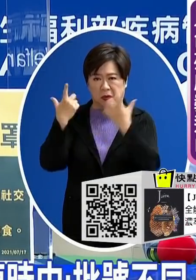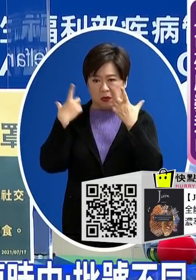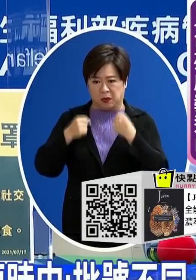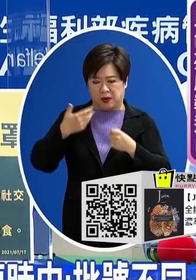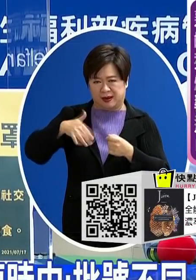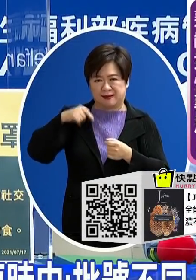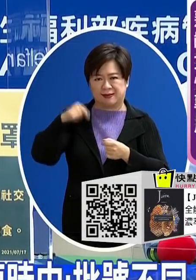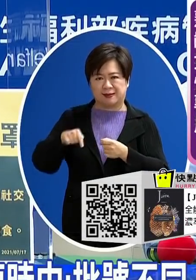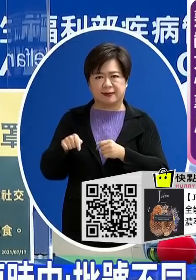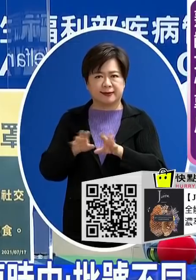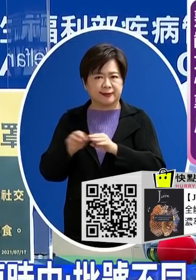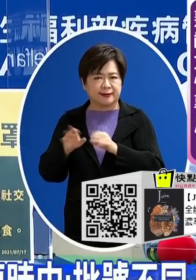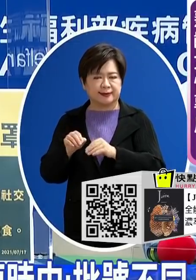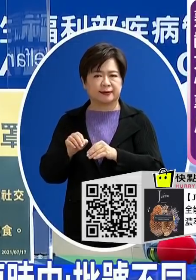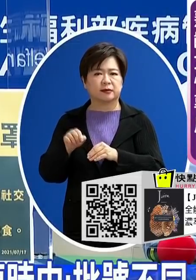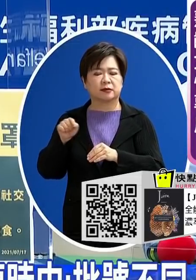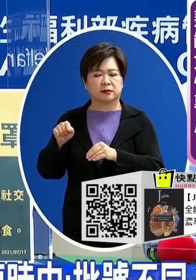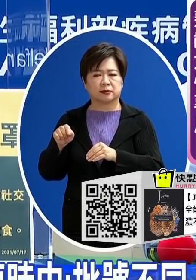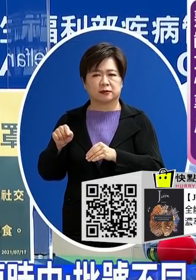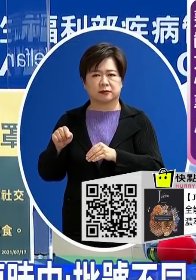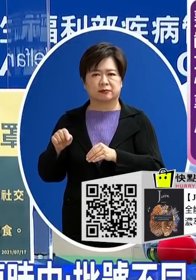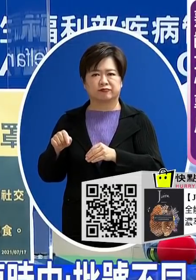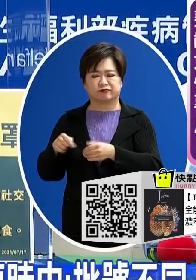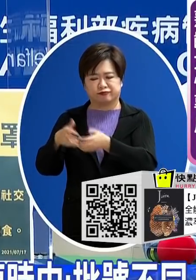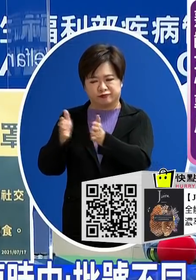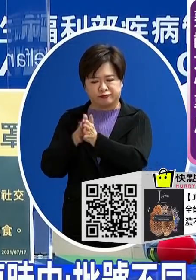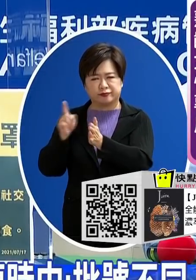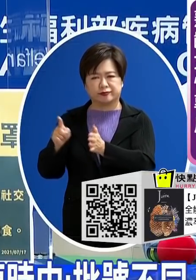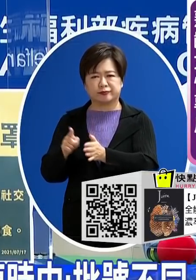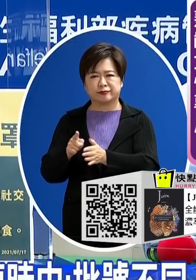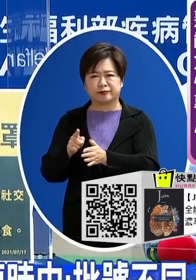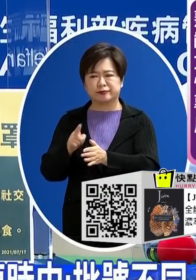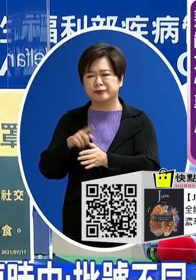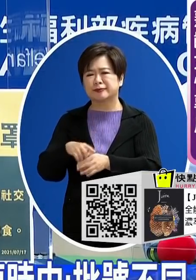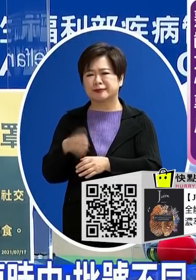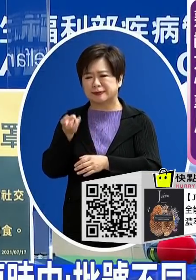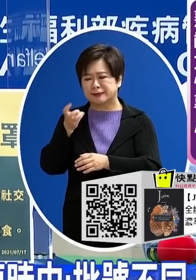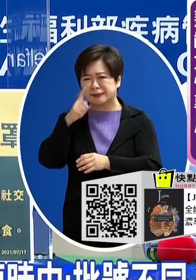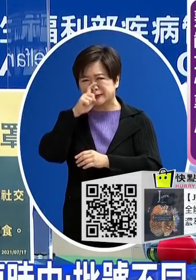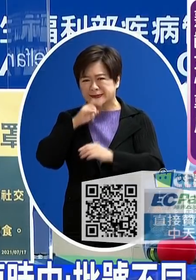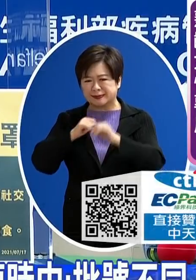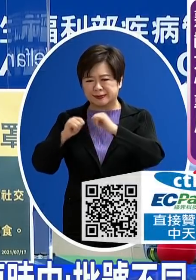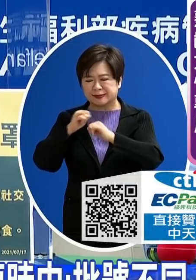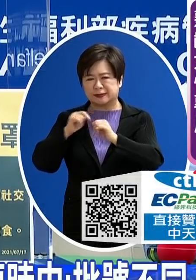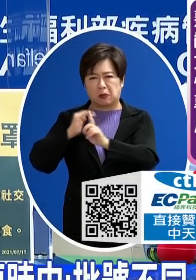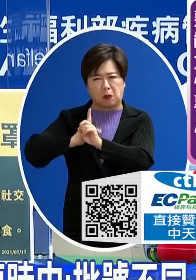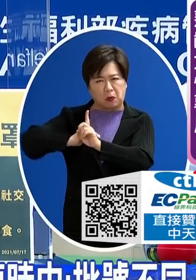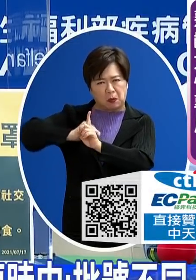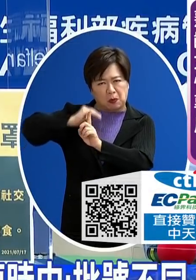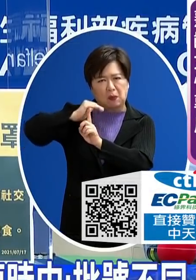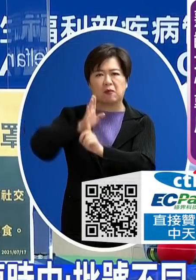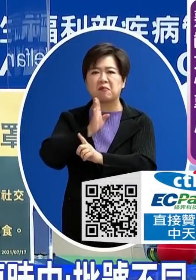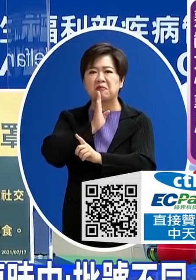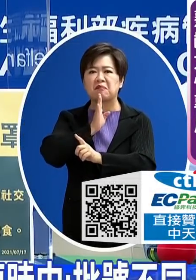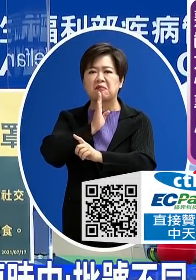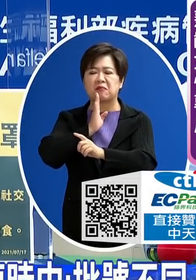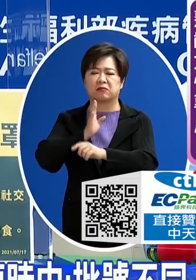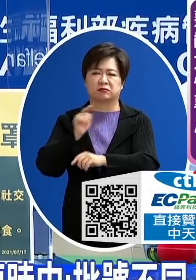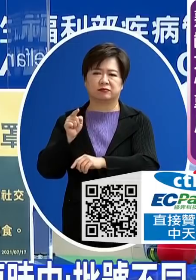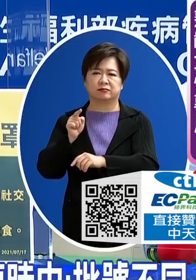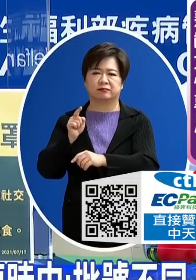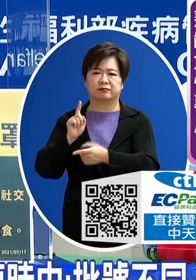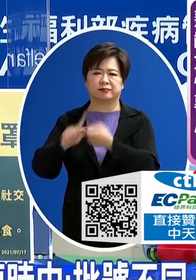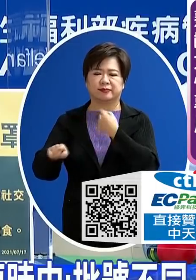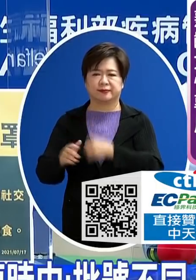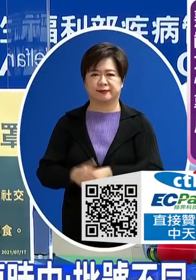料，然后那一批确实是有微生物的超标，好，那批确实有微生物的超标，